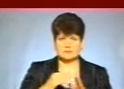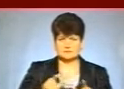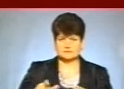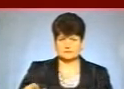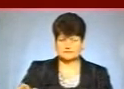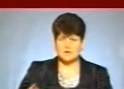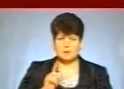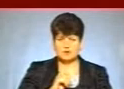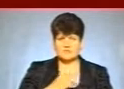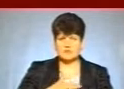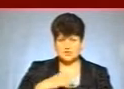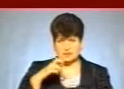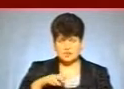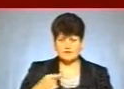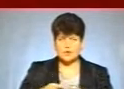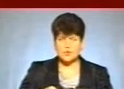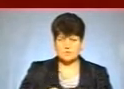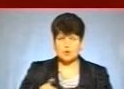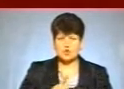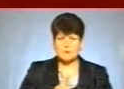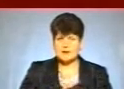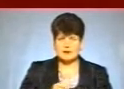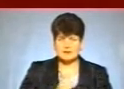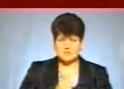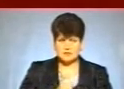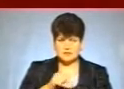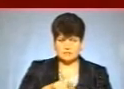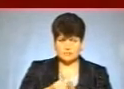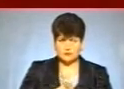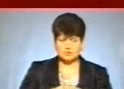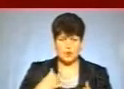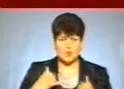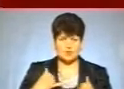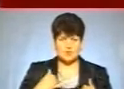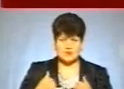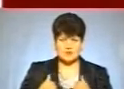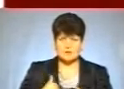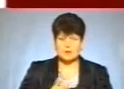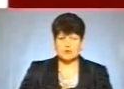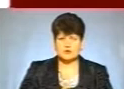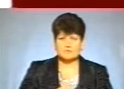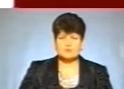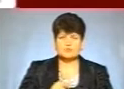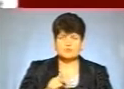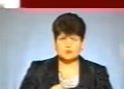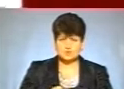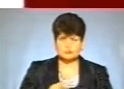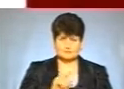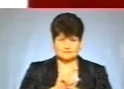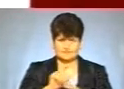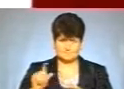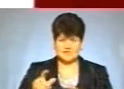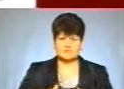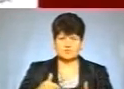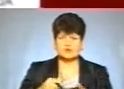наших державних органах нормально не працюють канали внутрішньої комунікації, я хотів би в цьому пості звернутися до